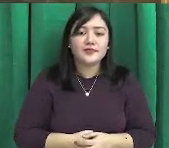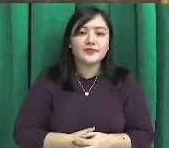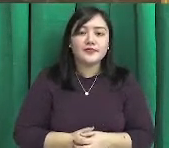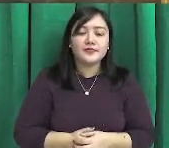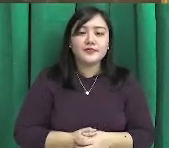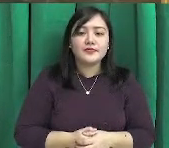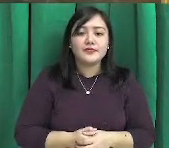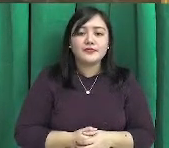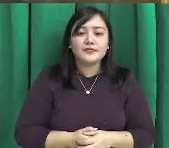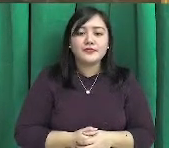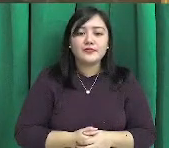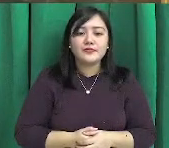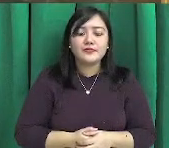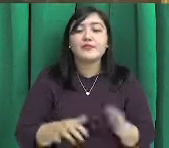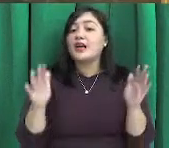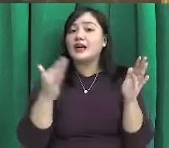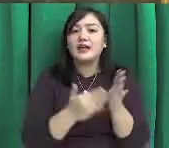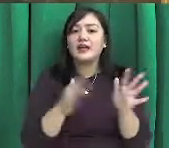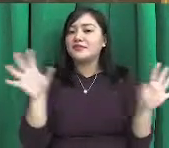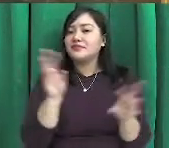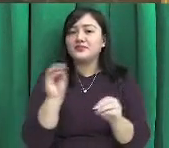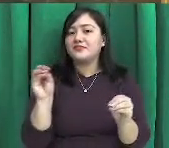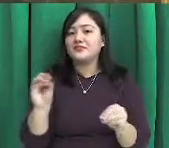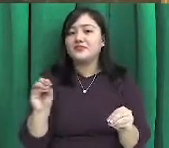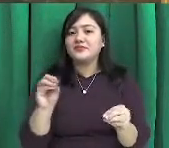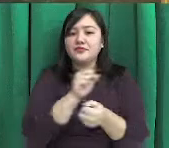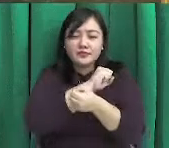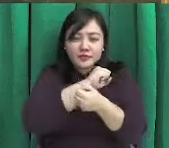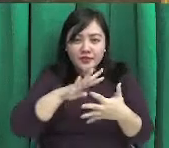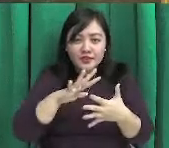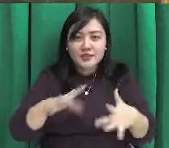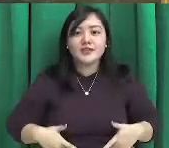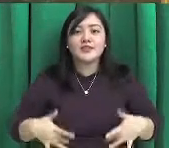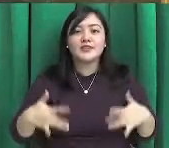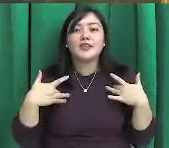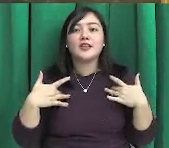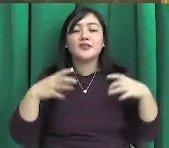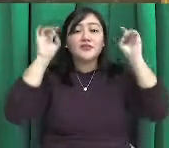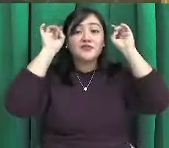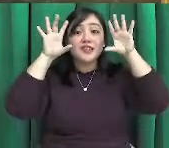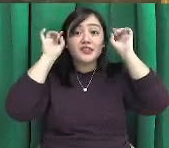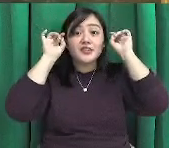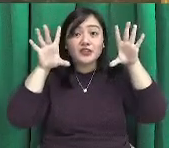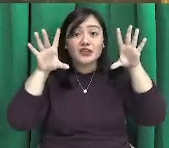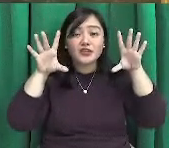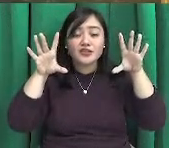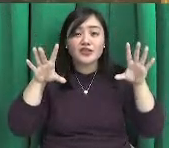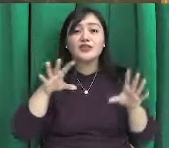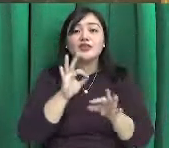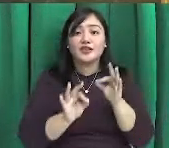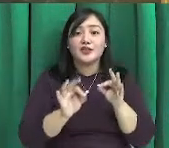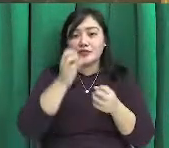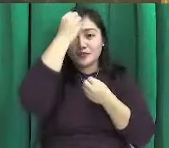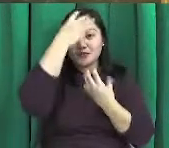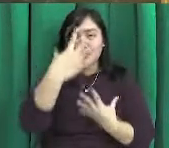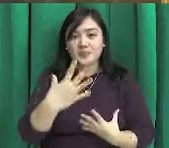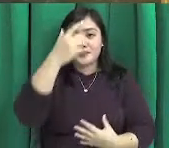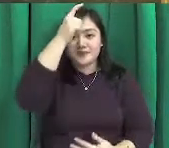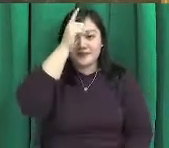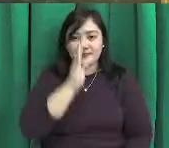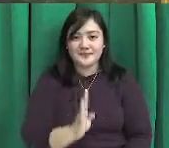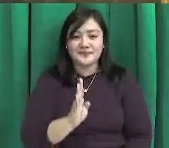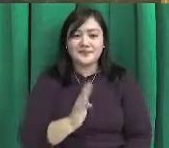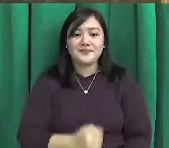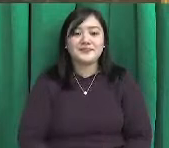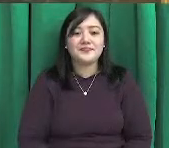ko, walang napahamak sa pagsunod sa Panginoon. Amen. Okay? All right, maaaring hindi man natin, katulad nilagay ko po kanina,